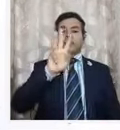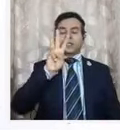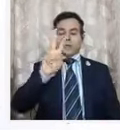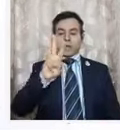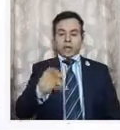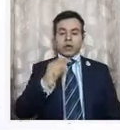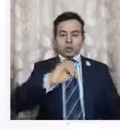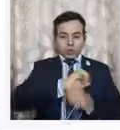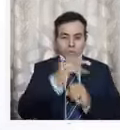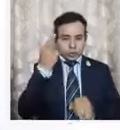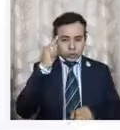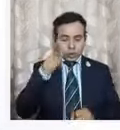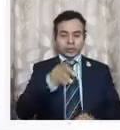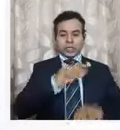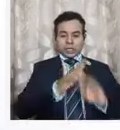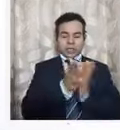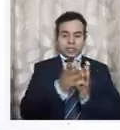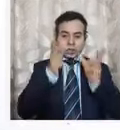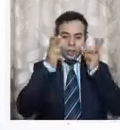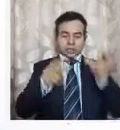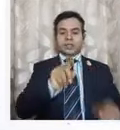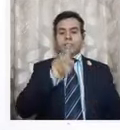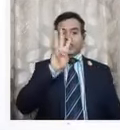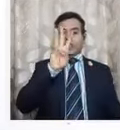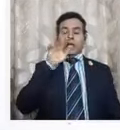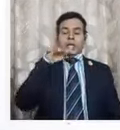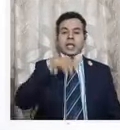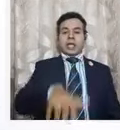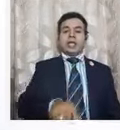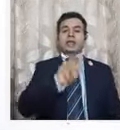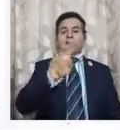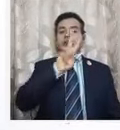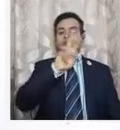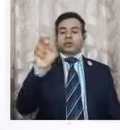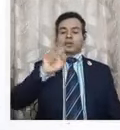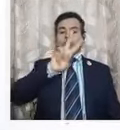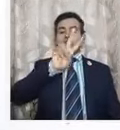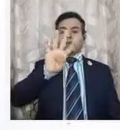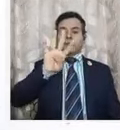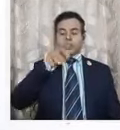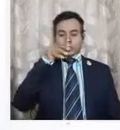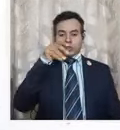24 ঘন্টায় কোয়ারেন্টাইনে যুক্ত হয়েছেন 3,053 জন, এ পর্যন্ত কোয়ারেন্টাইন